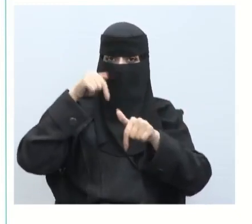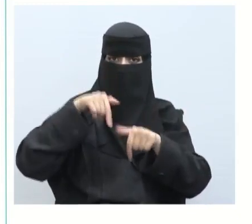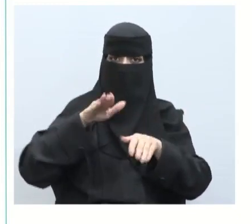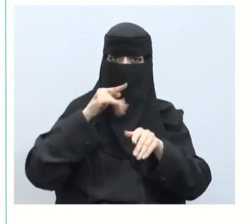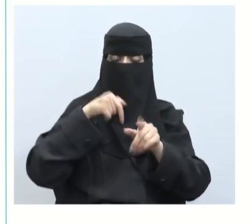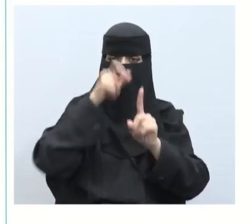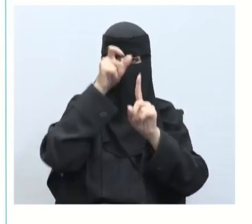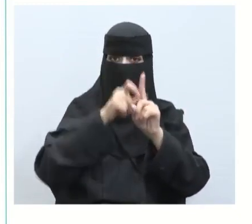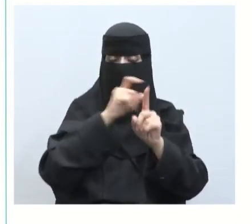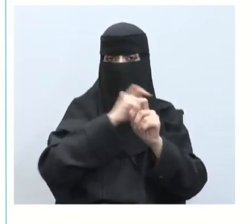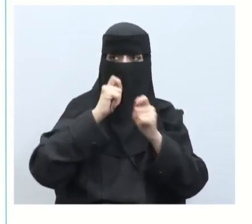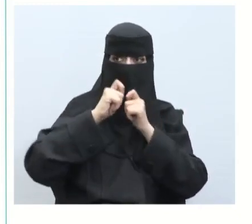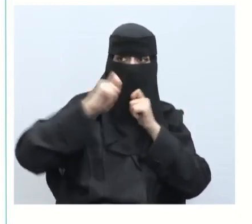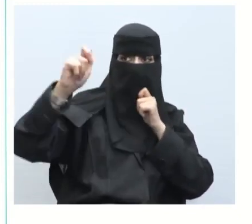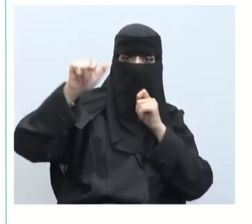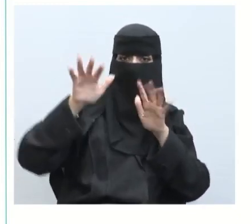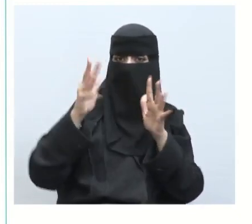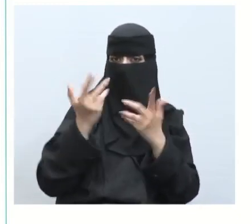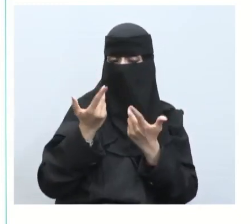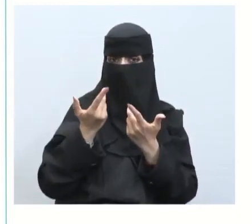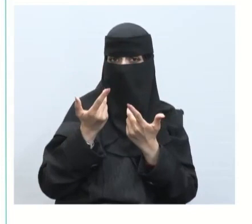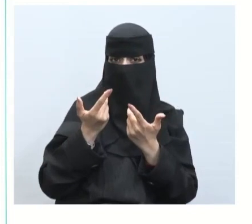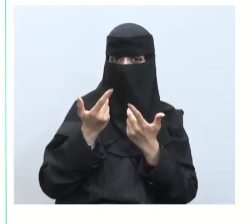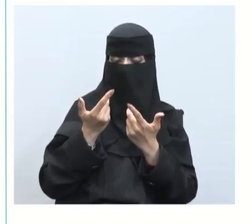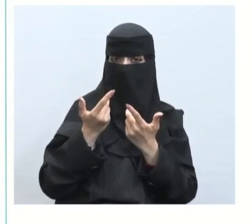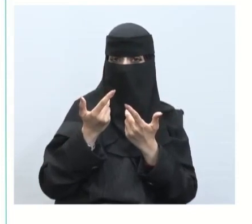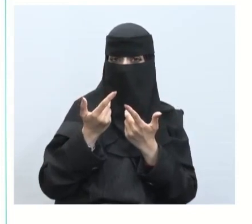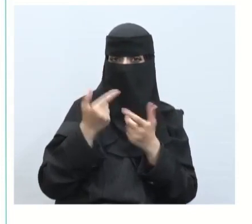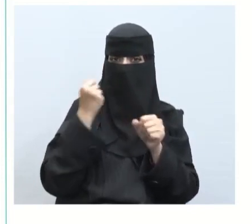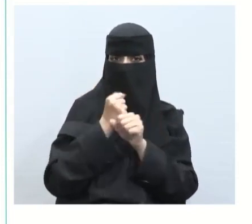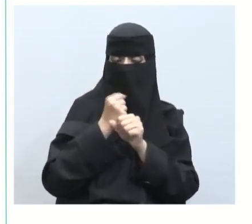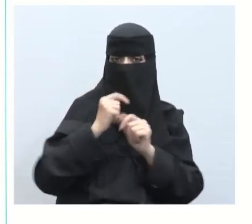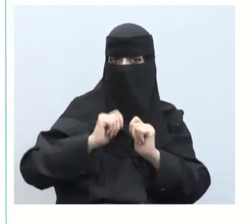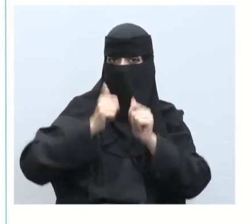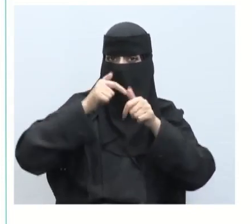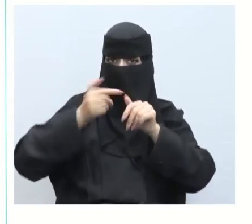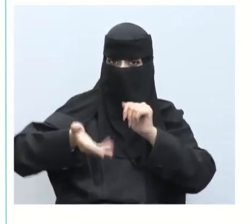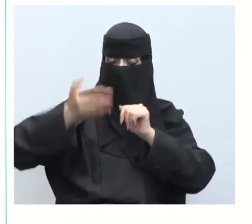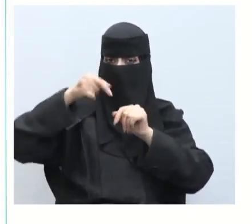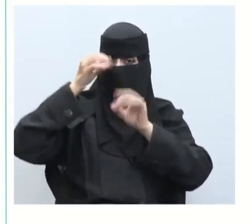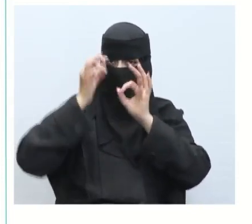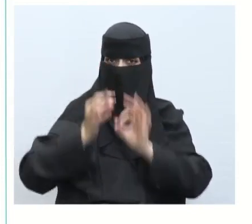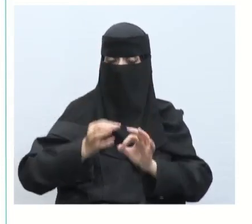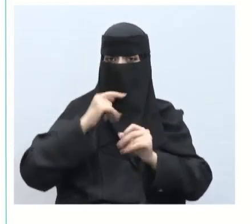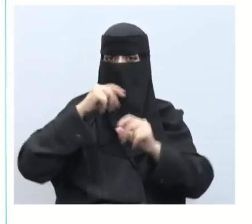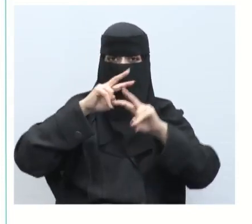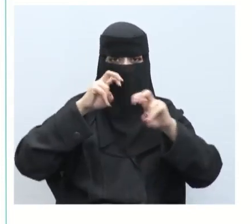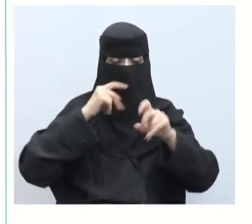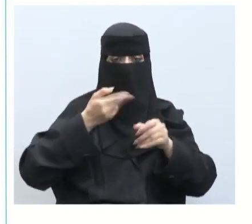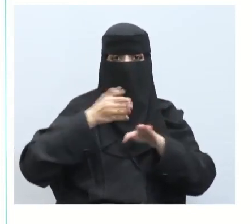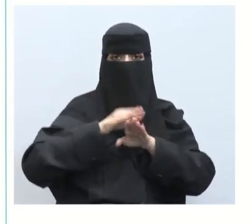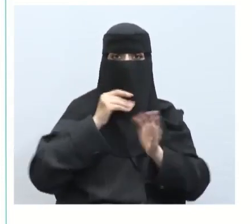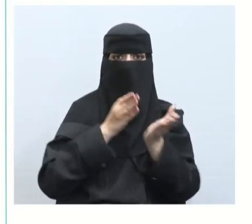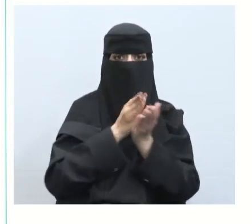يكون لدى المدير بعد كيف ينفذ قرارات وتكون القرارات على محمل الجد يبحثون ايضا عن